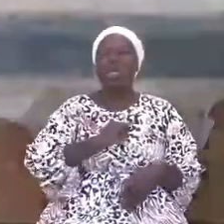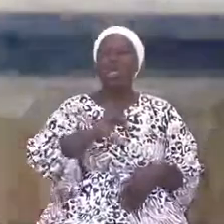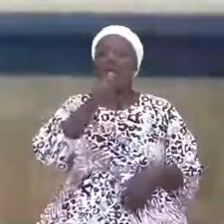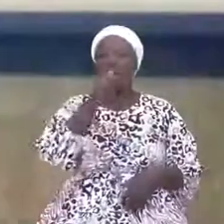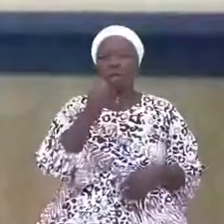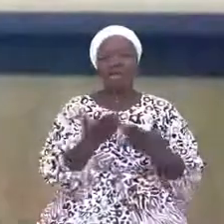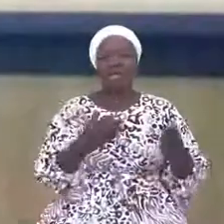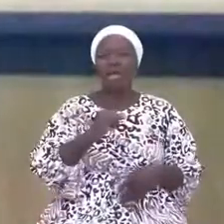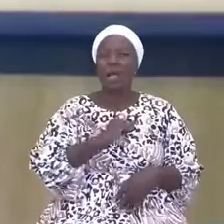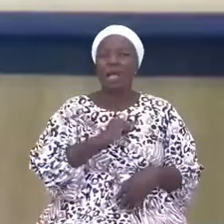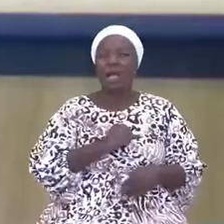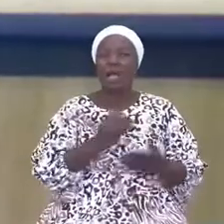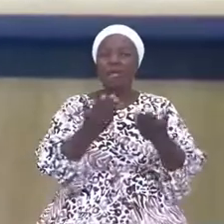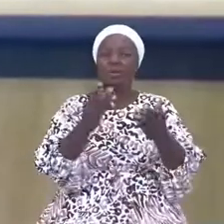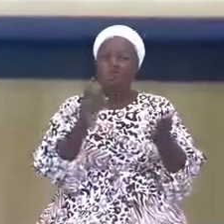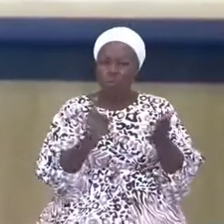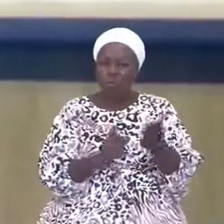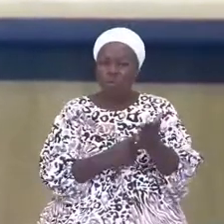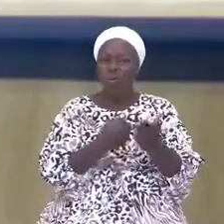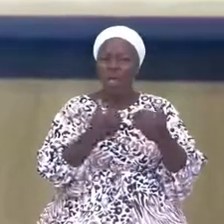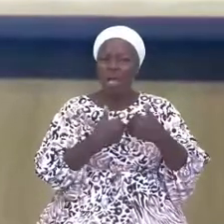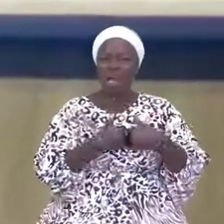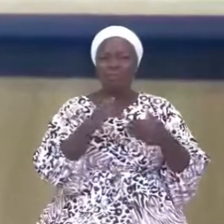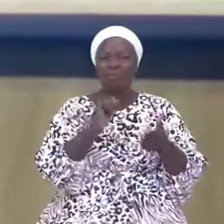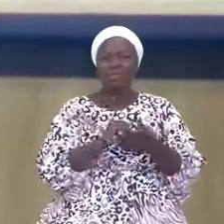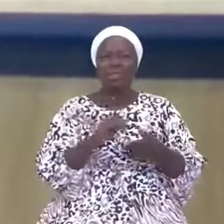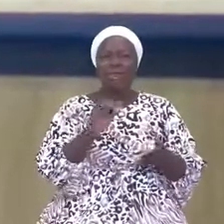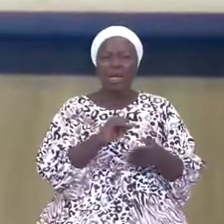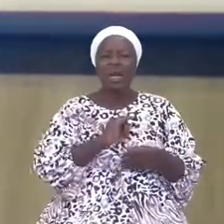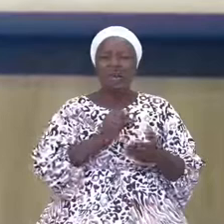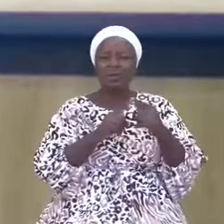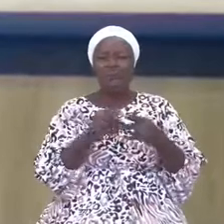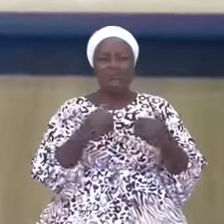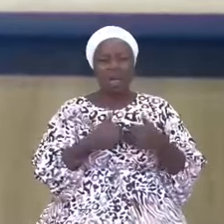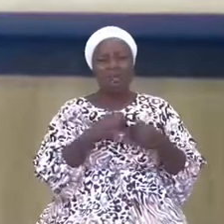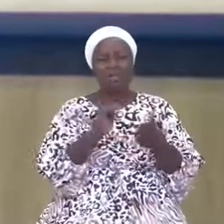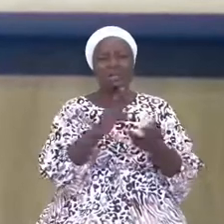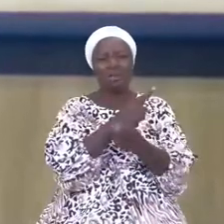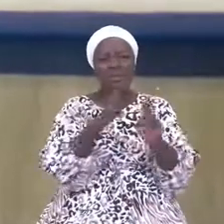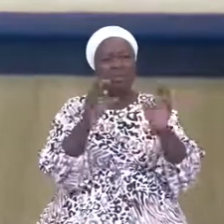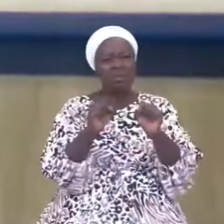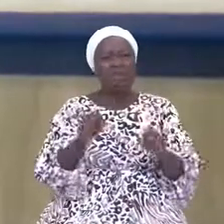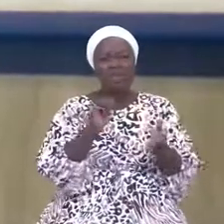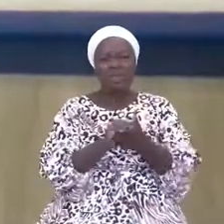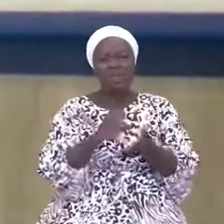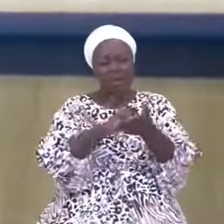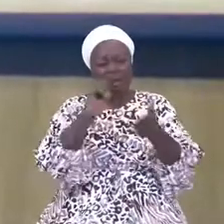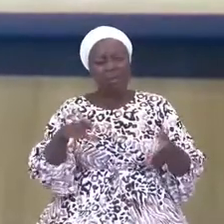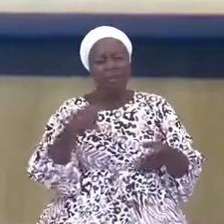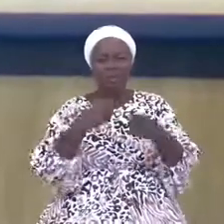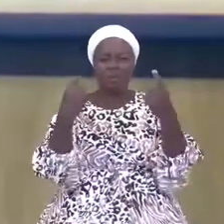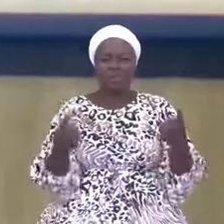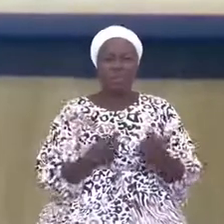Seigneur, je suis là, je suis là. Je dois avoir cette rédemption, cette rémission